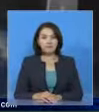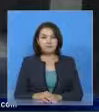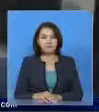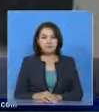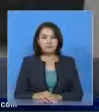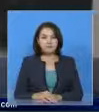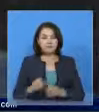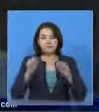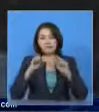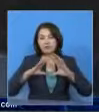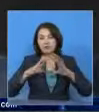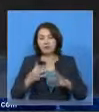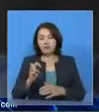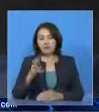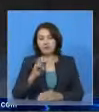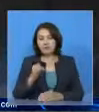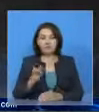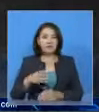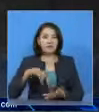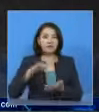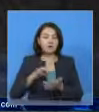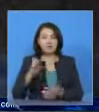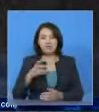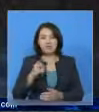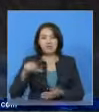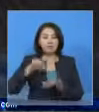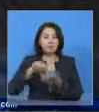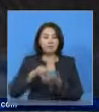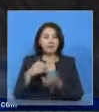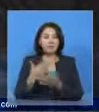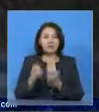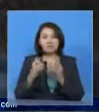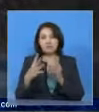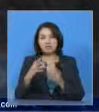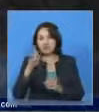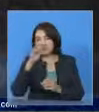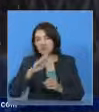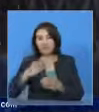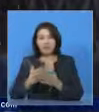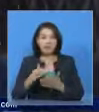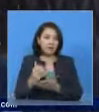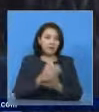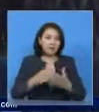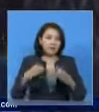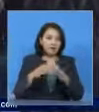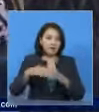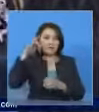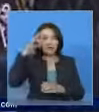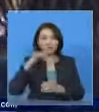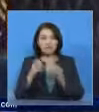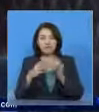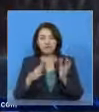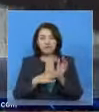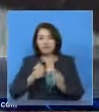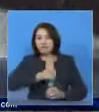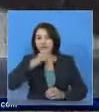На чемпионате Европы по ММА, проходившем в городе Казань, приняли участие представители 14 стран. Национальную сборную Казахстана представляли 19